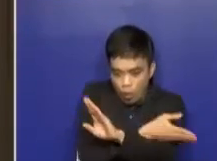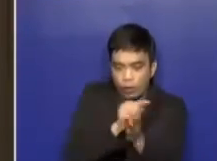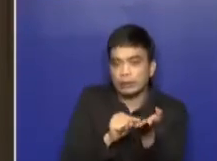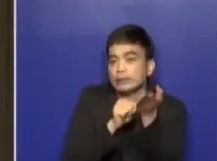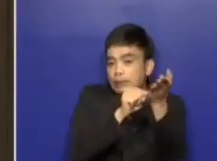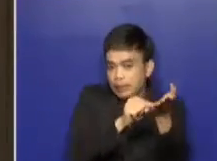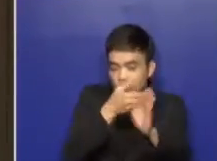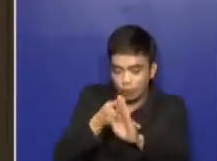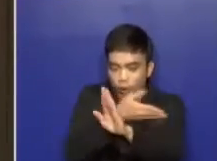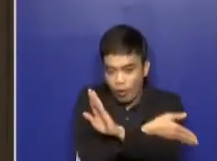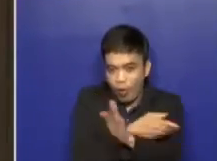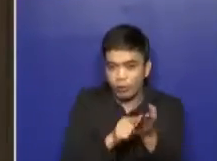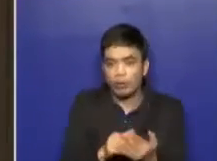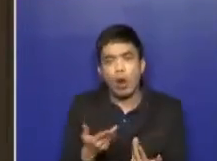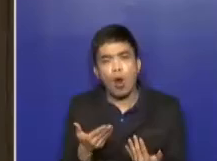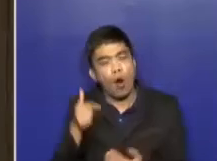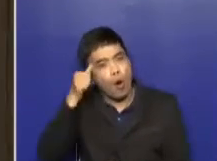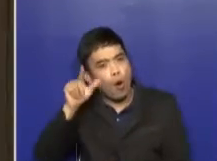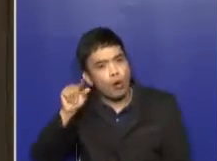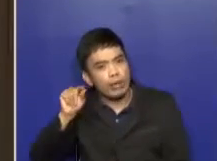ก็ได้สิทธิ์เขาไม่ต้องไปรอ120วัน